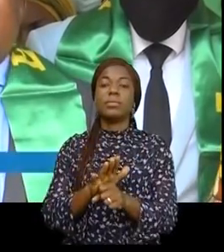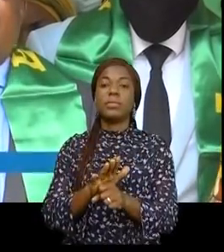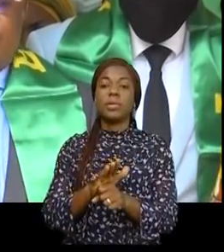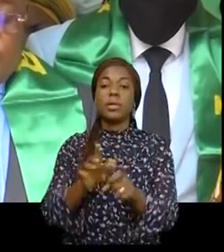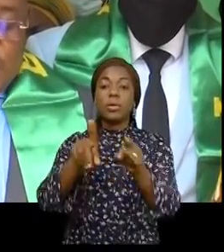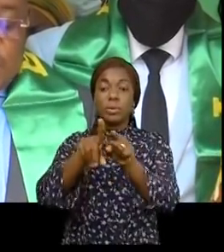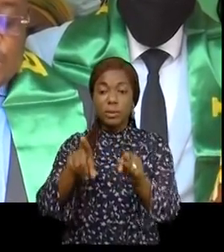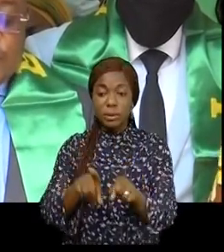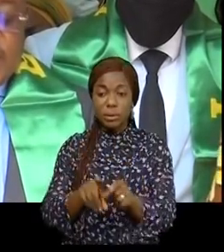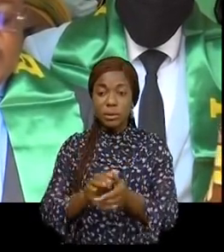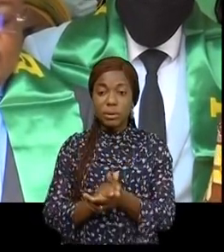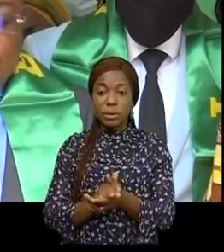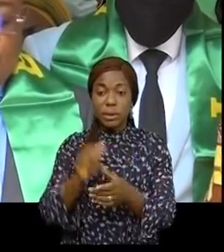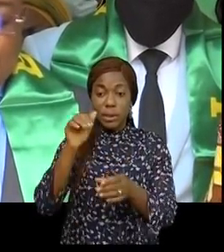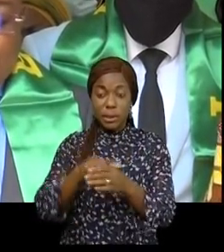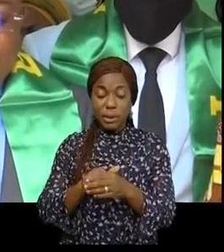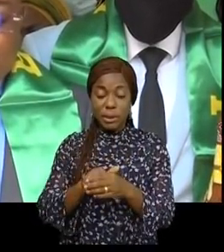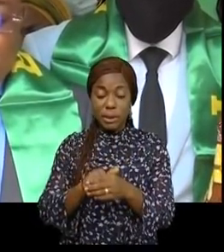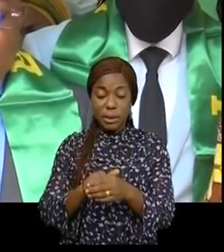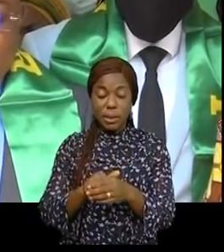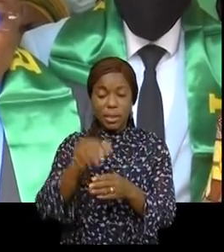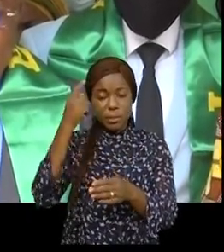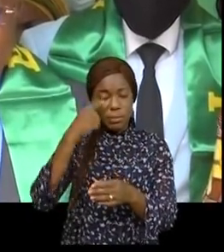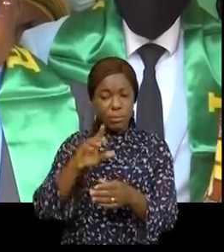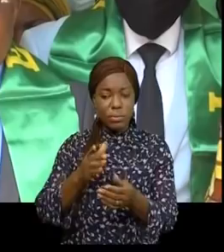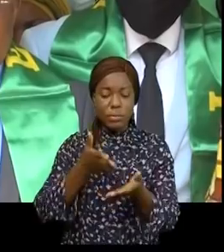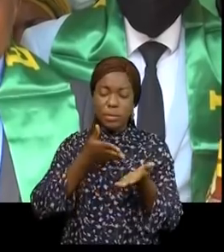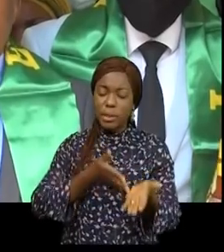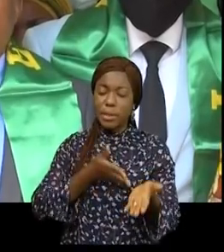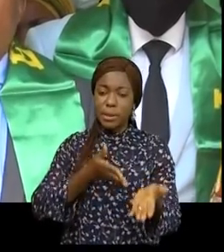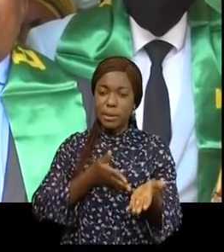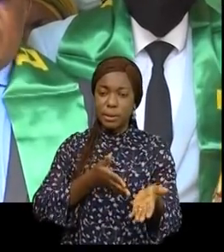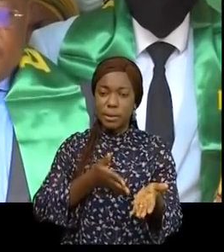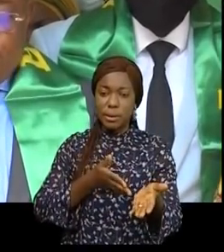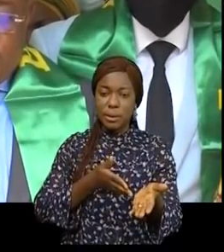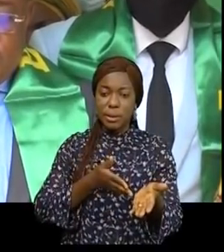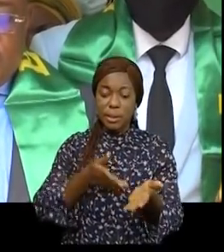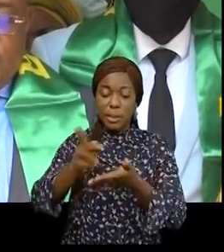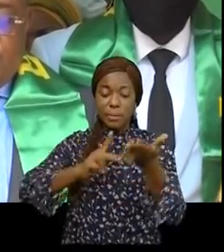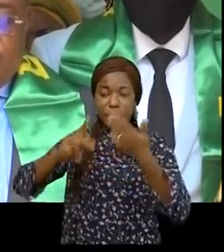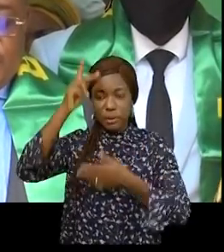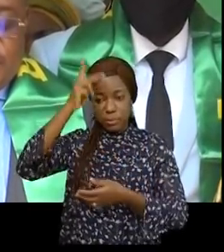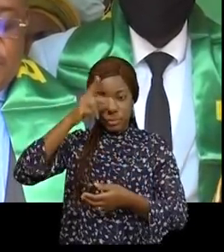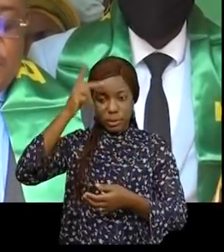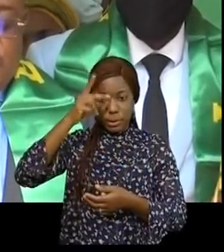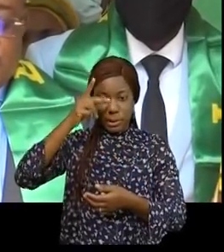déjà, dans un élan de compassion républicaine, le parti politique